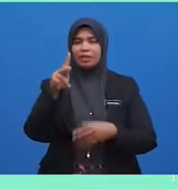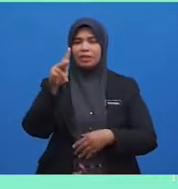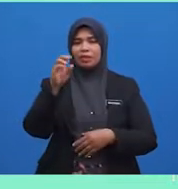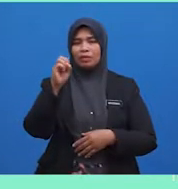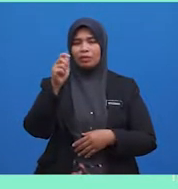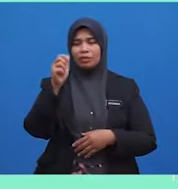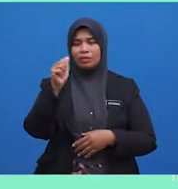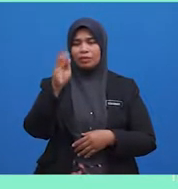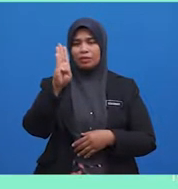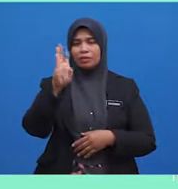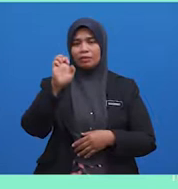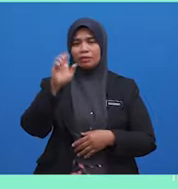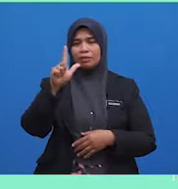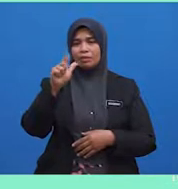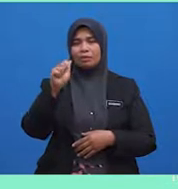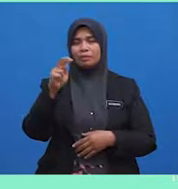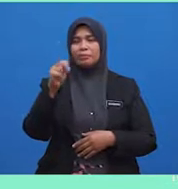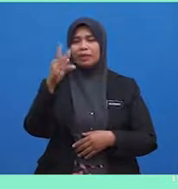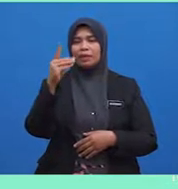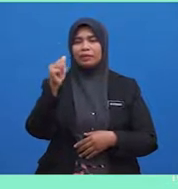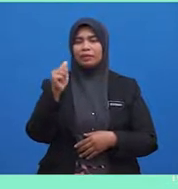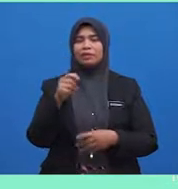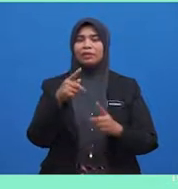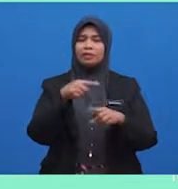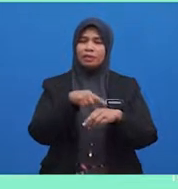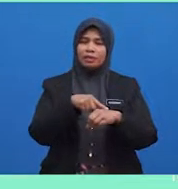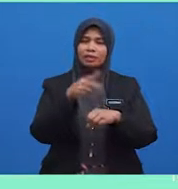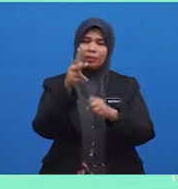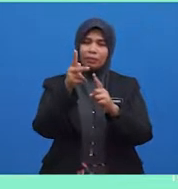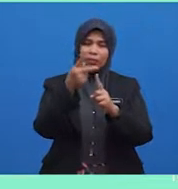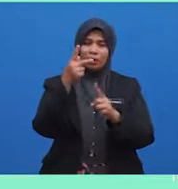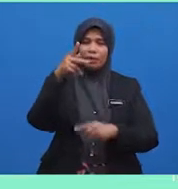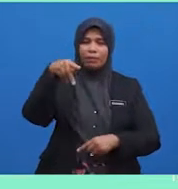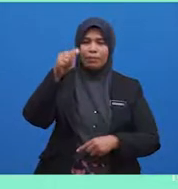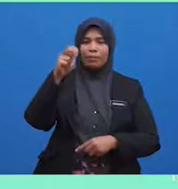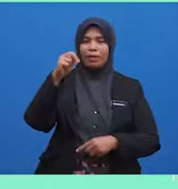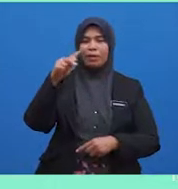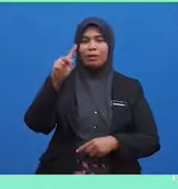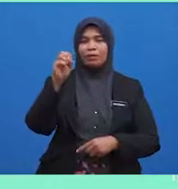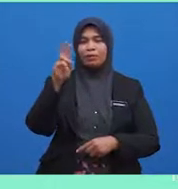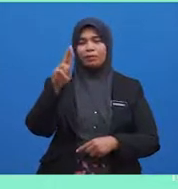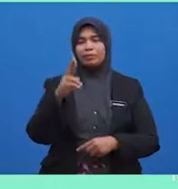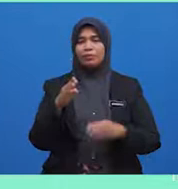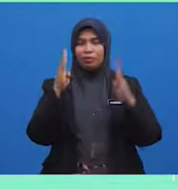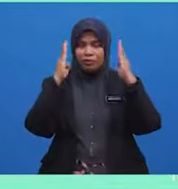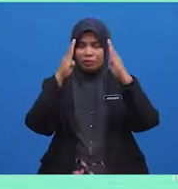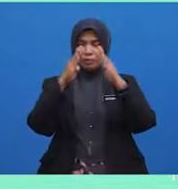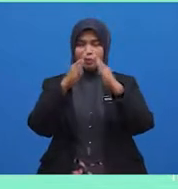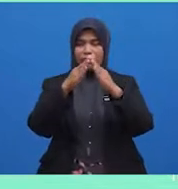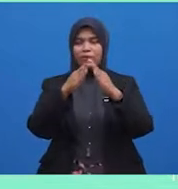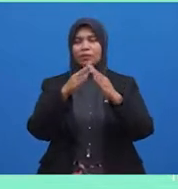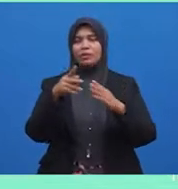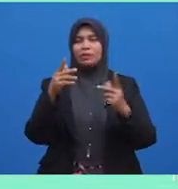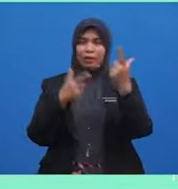di Pulau Pangkor. Kota Belanda merupakan salah satu tempat tumpuan pelancong di Pulau